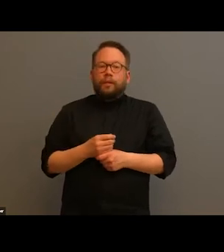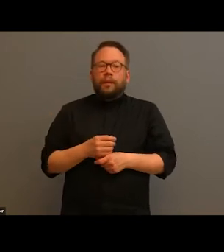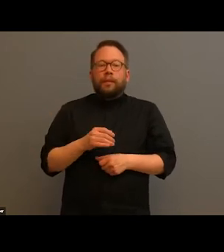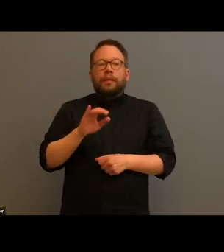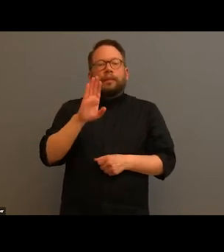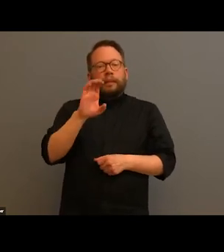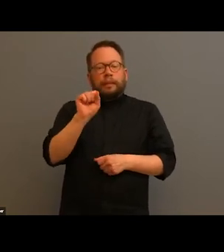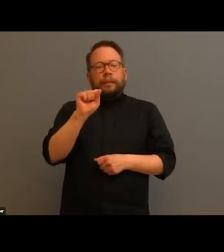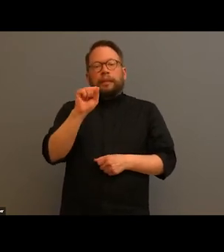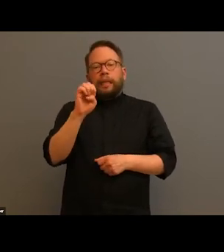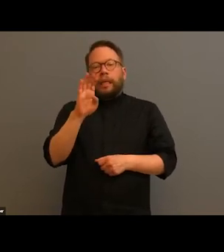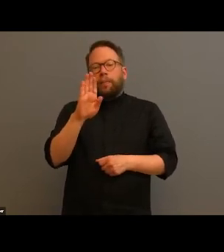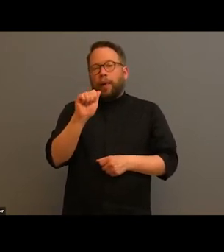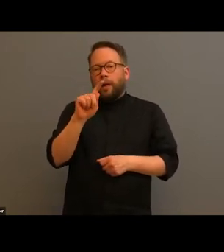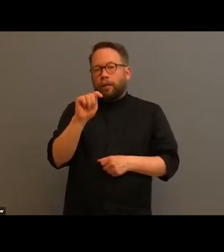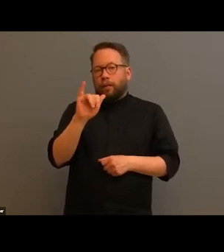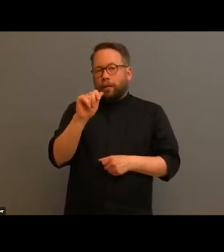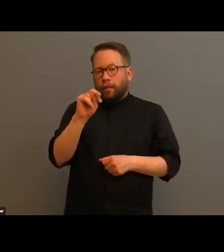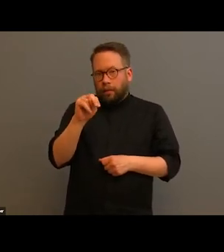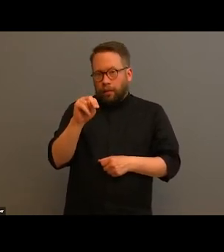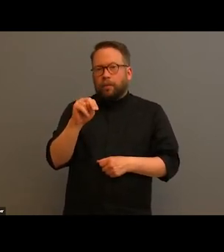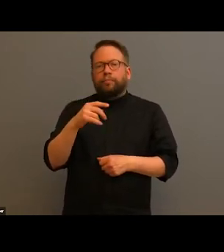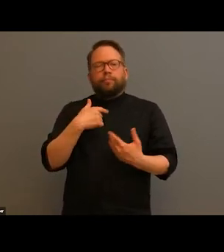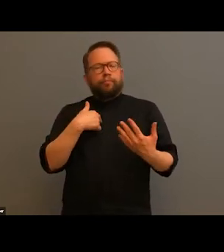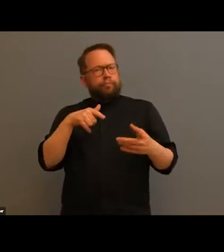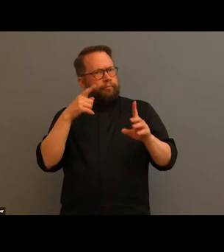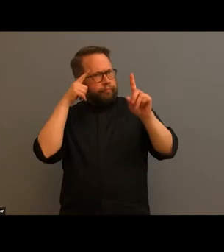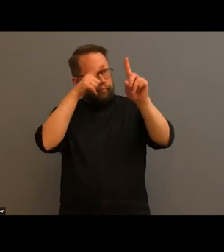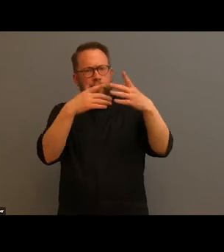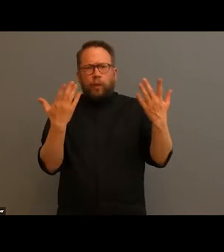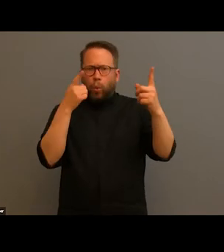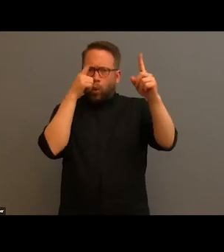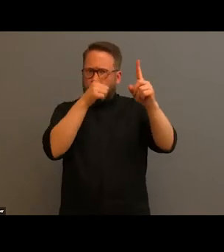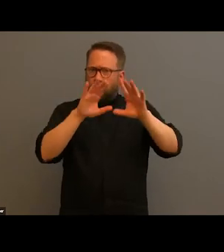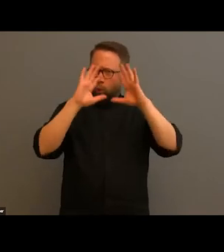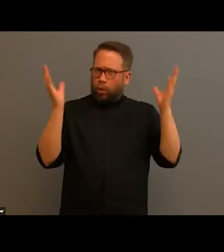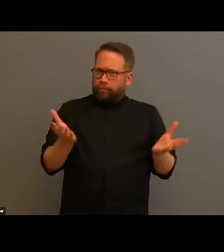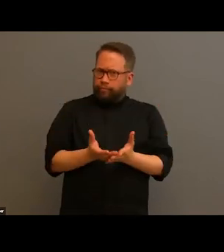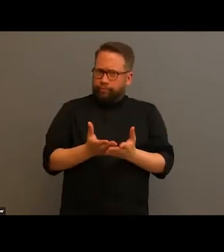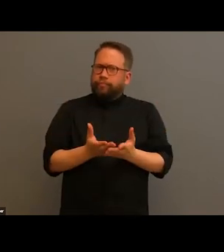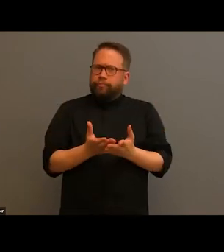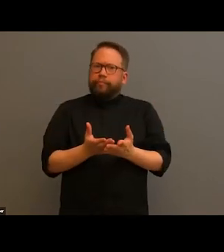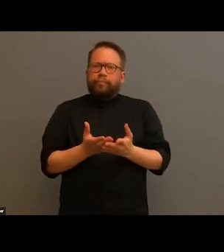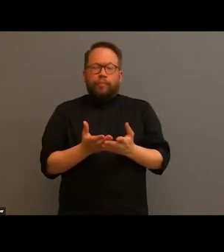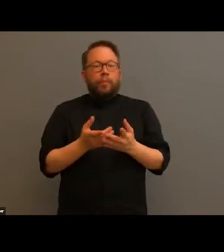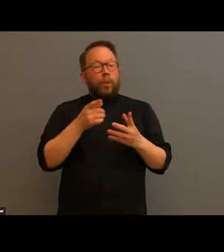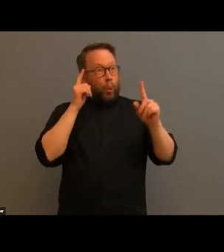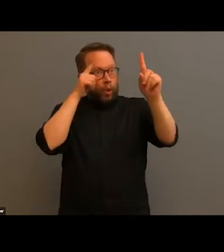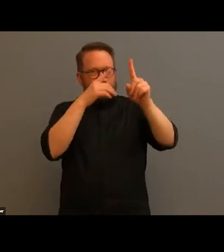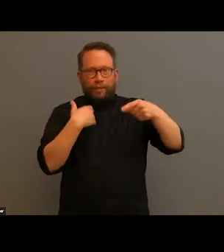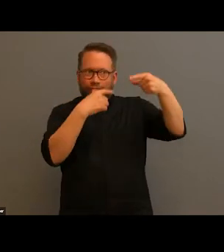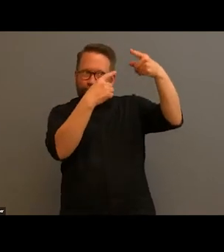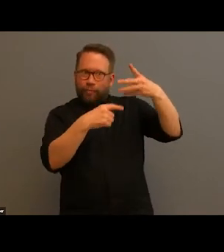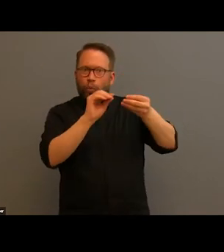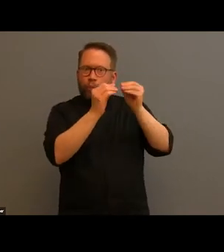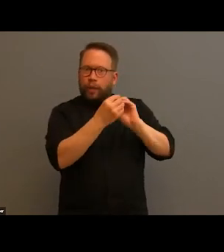FN:s globala hållbarhetsmål. Den här filmen handlar om mål 4, god utbildning för alla och livslångt